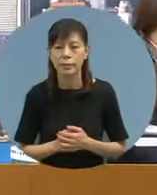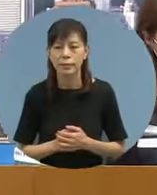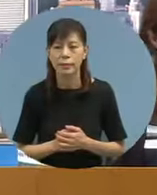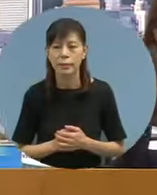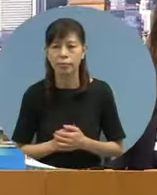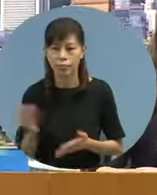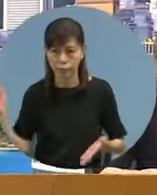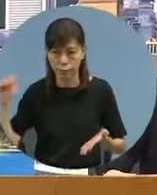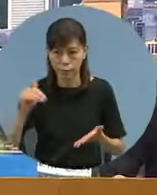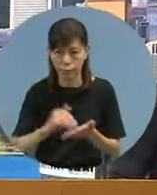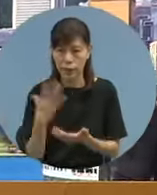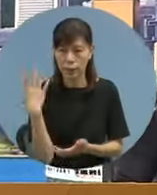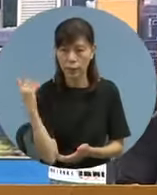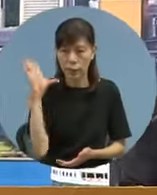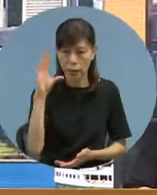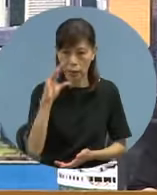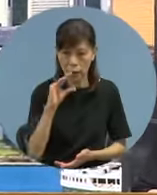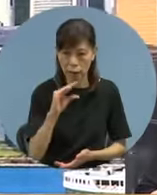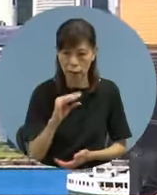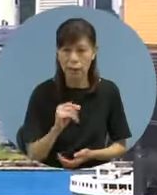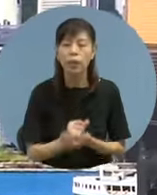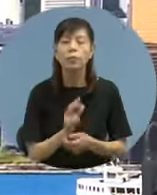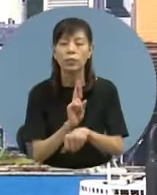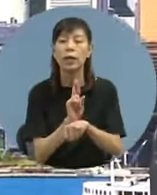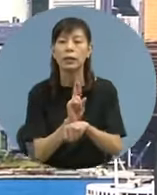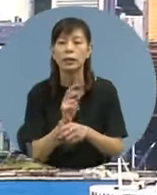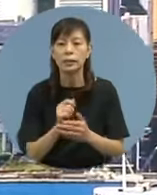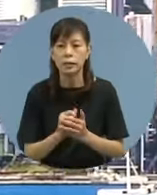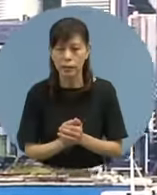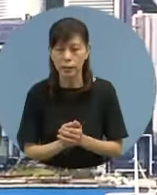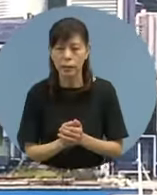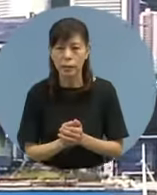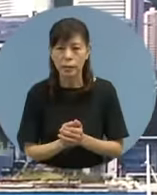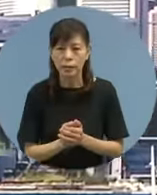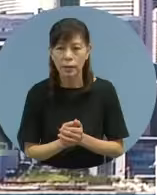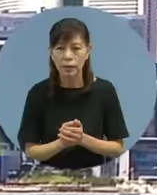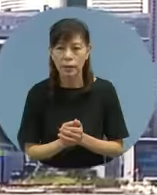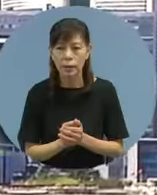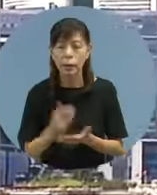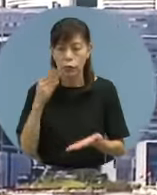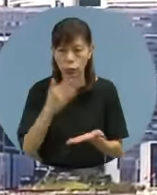我哋直至琴晚深夜，即係凌時咧，就截止咗有